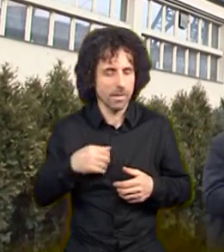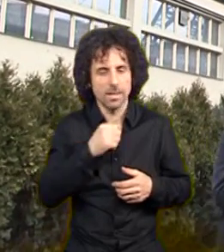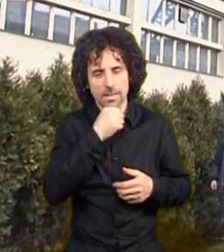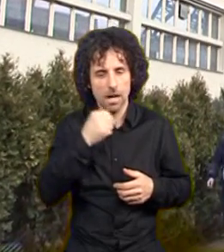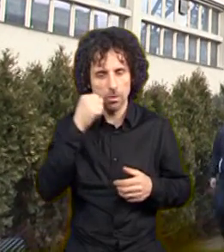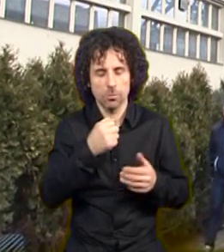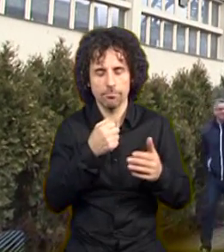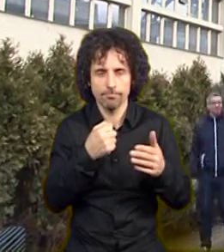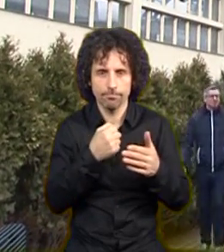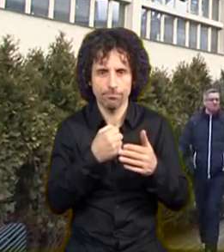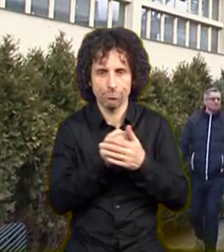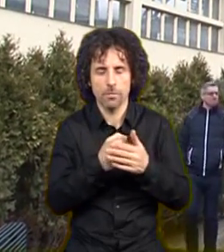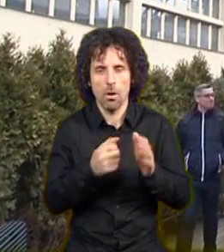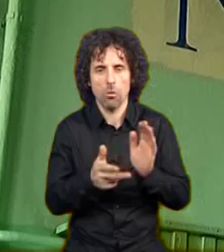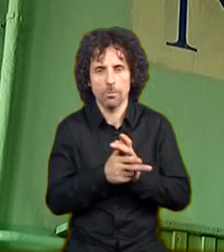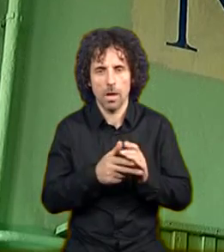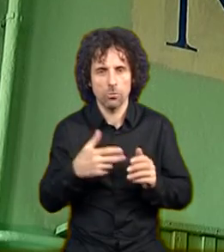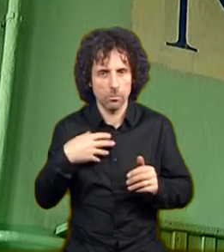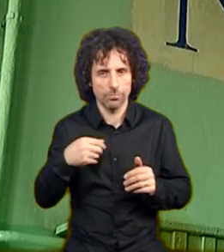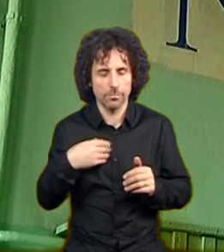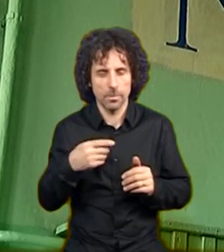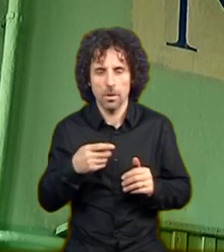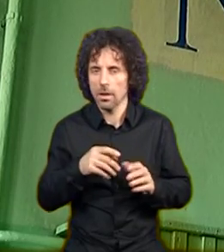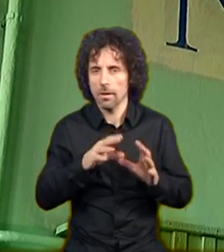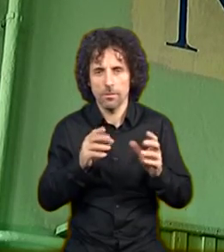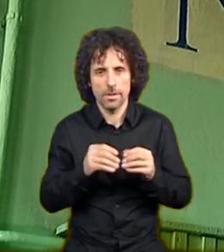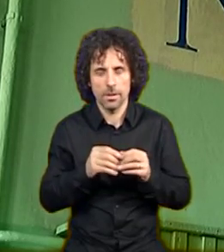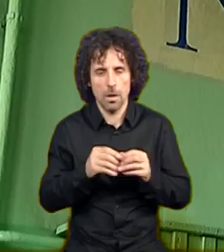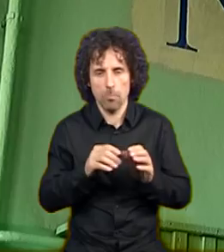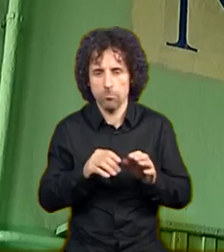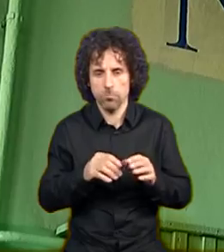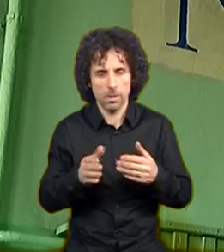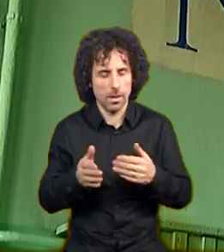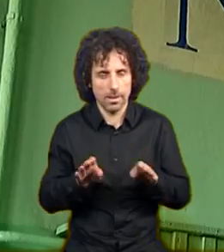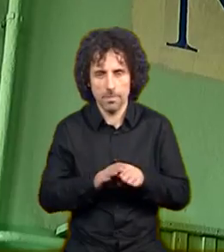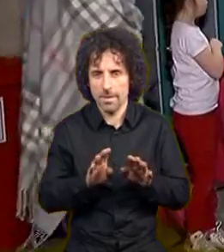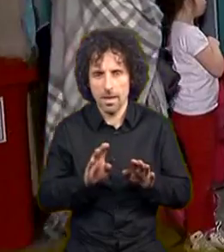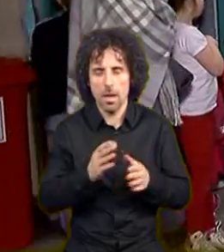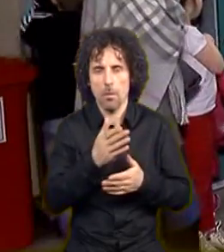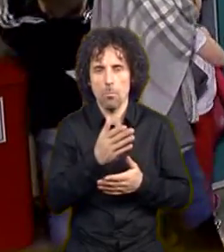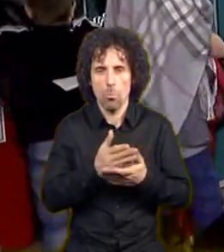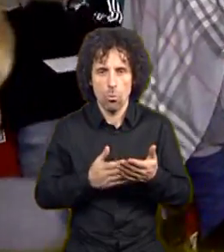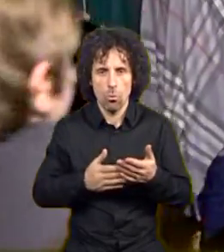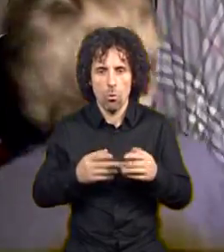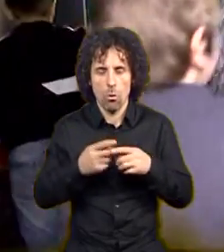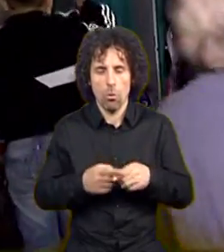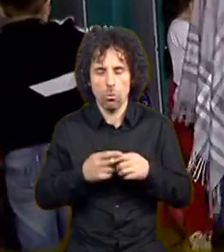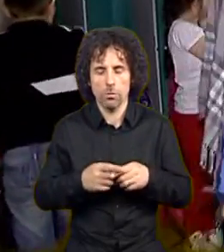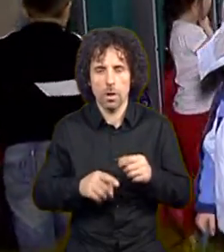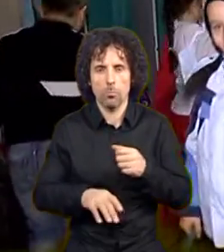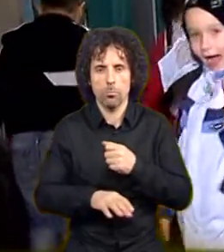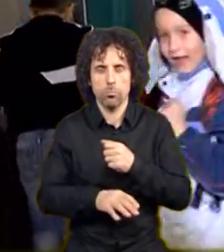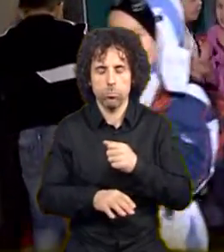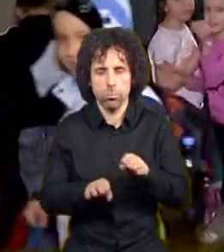jak i starsi nawet do osiemnastego roku życia. Nie wszystkie szkoły będą także w czasie ferii świecić pustkami. Półkolonii organizuje m.in.